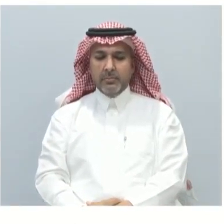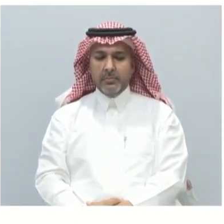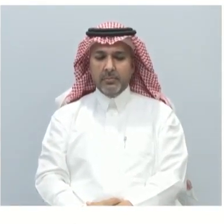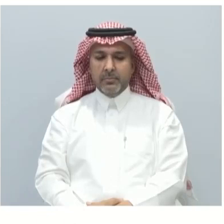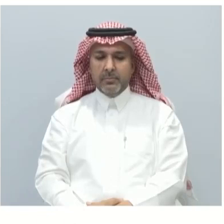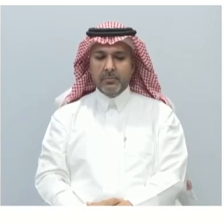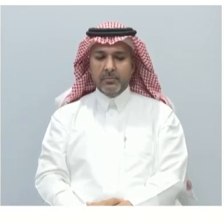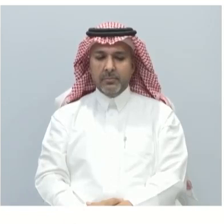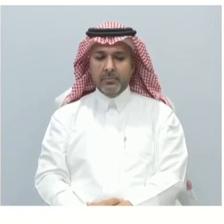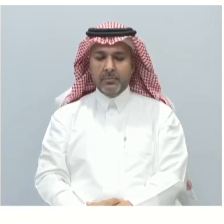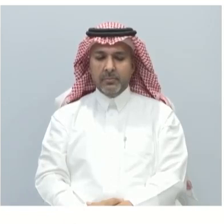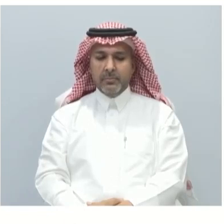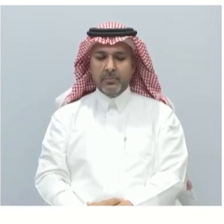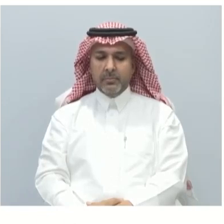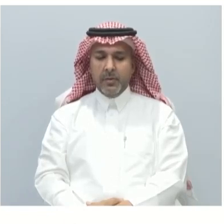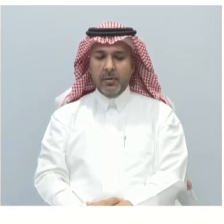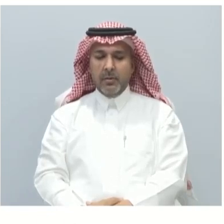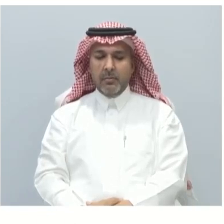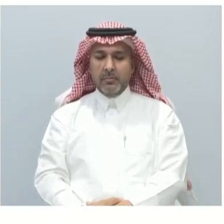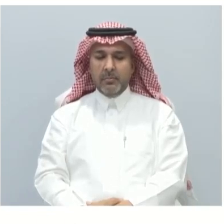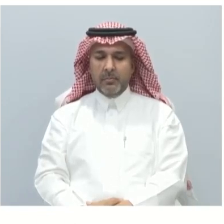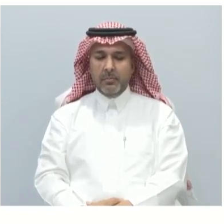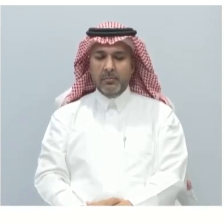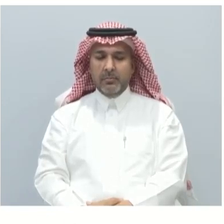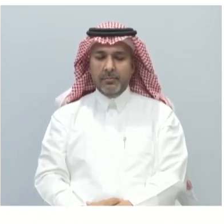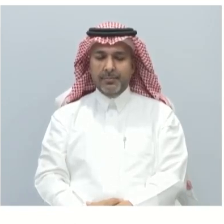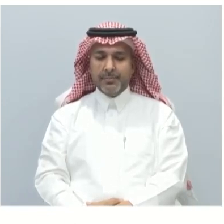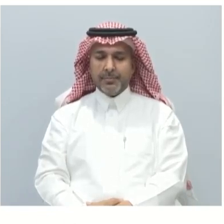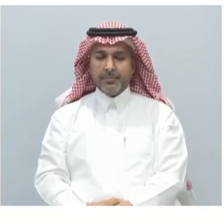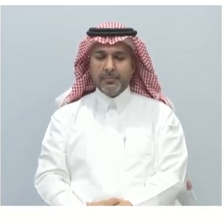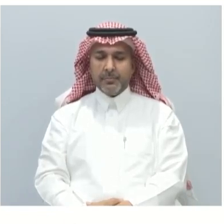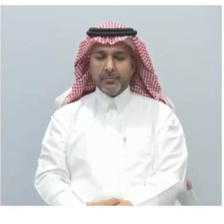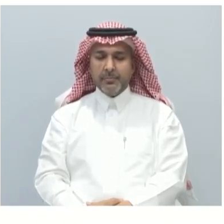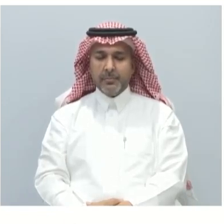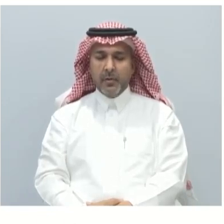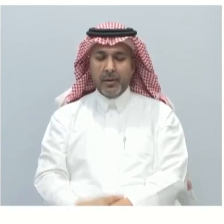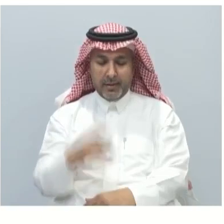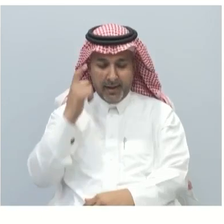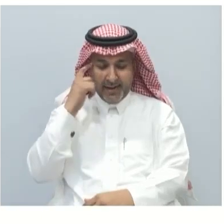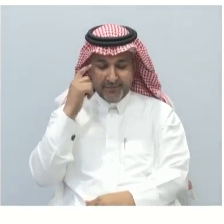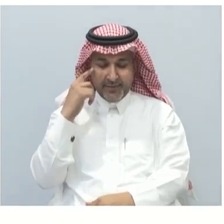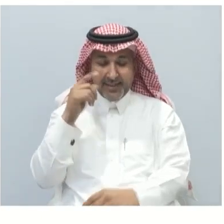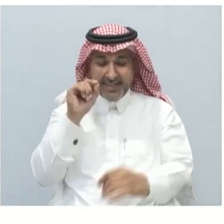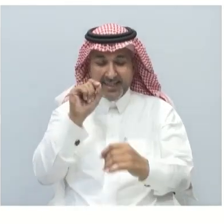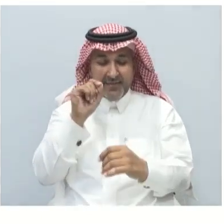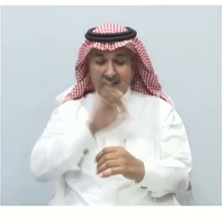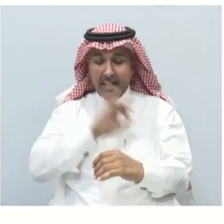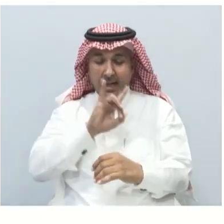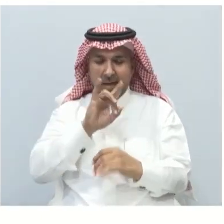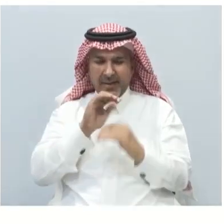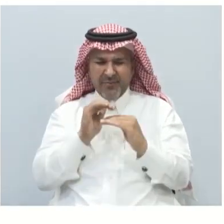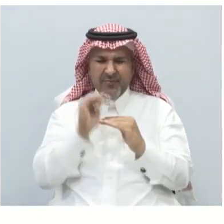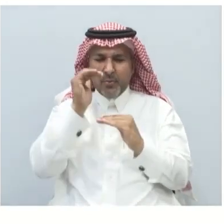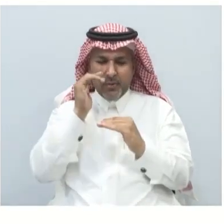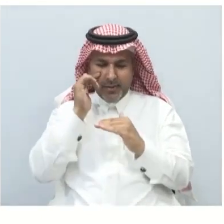ما لا نهايه ليش انا اعطيك يعني حتى الار ممكن اقول لك انا من سالب ما لا نهايه الى موجب مالانهايه اعطيك اكثر من خيار بالنسبه